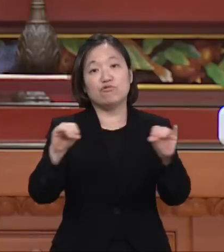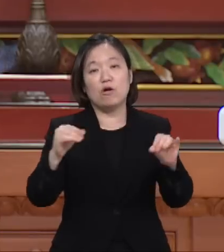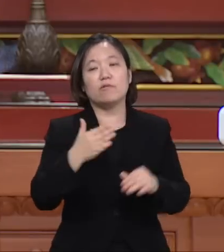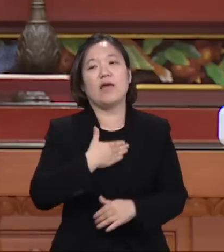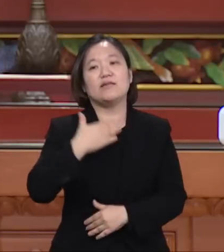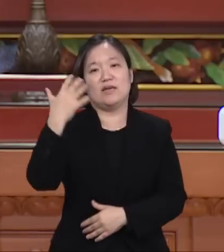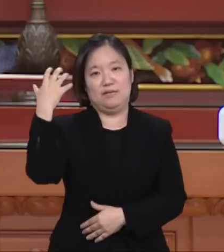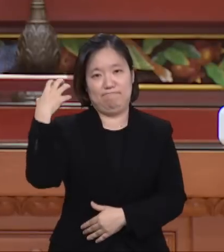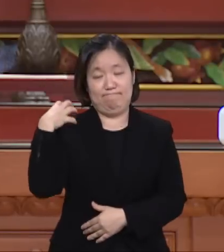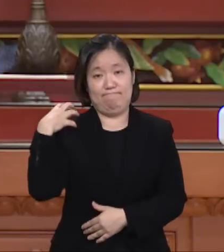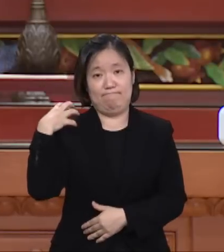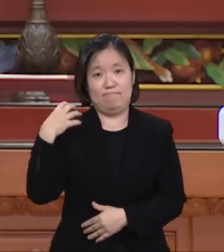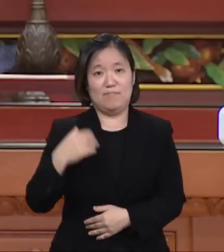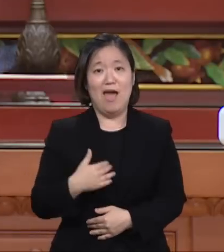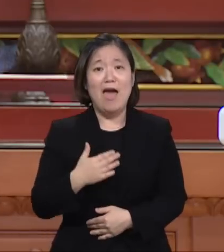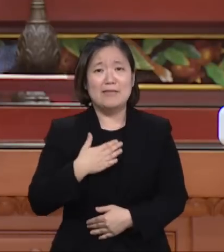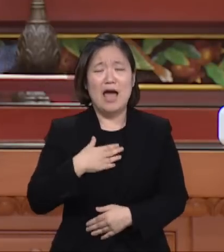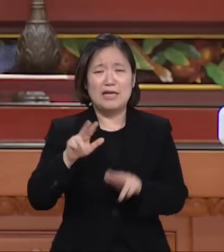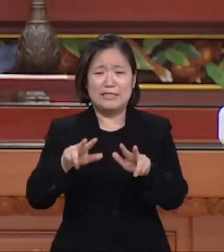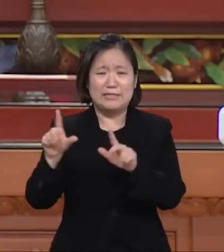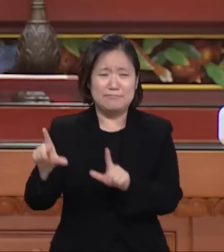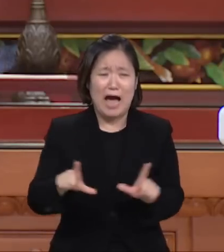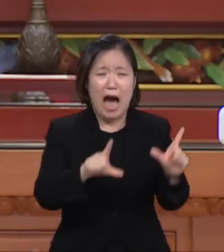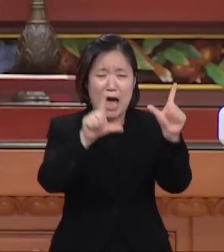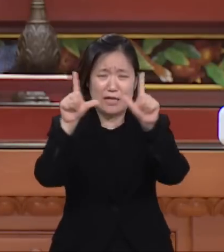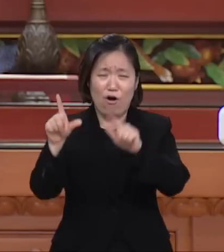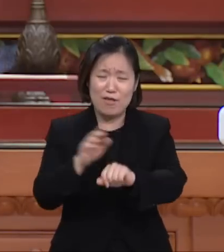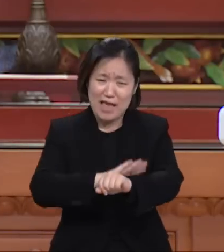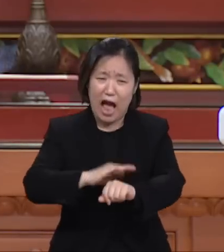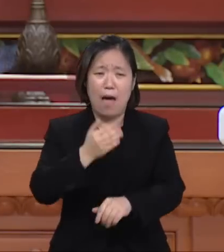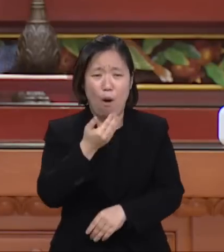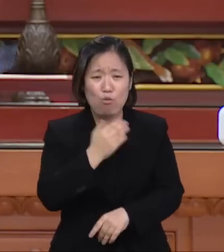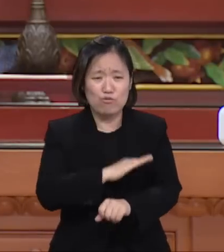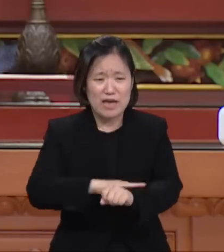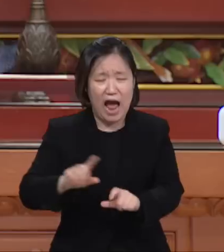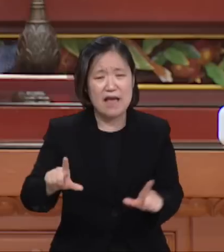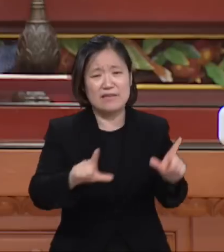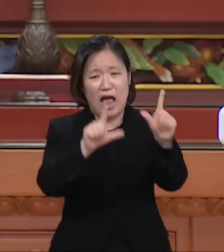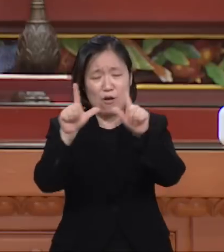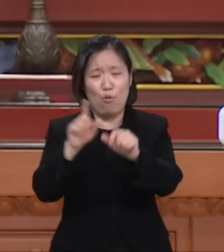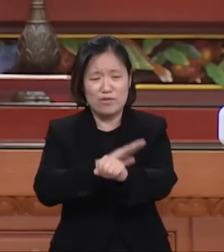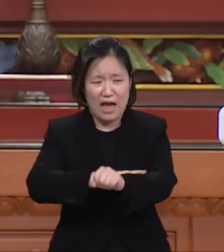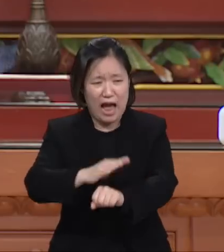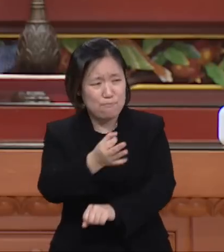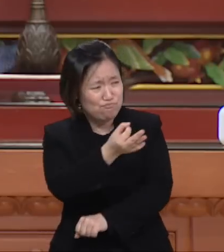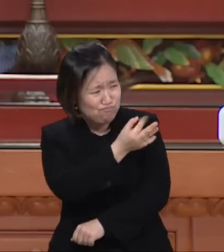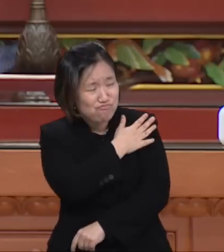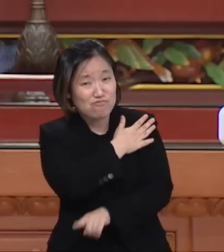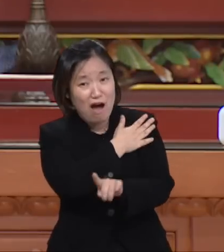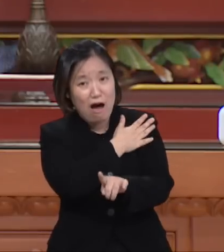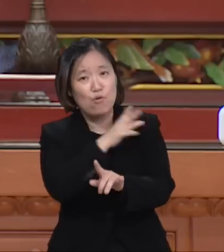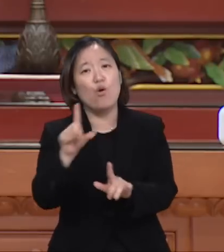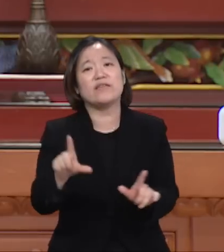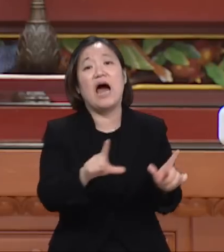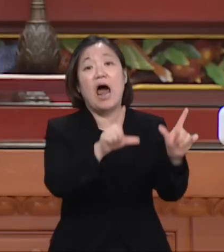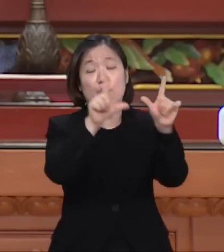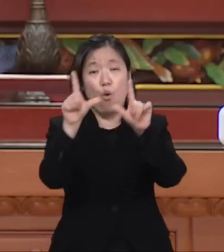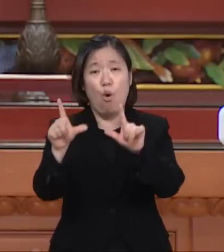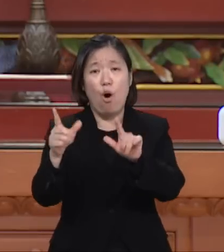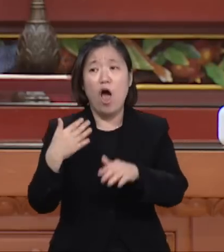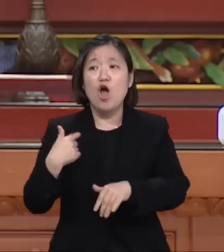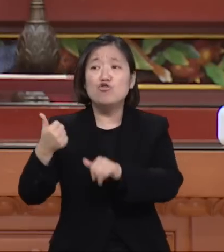풀어야 된다 이번 생 아무리 잘 먹고 잘 살고 이번 생 아무리 부귀영화 누려 봤자 죽으면